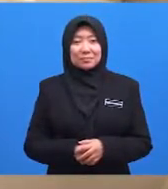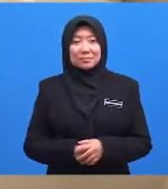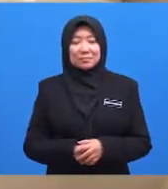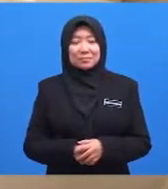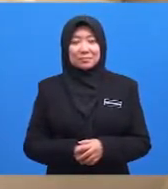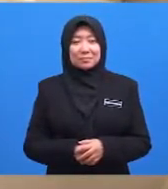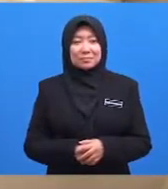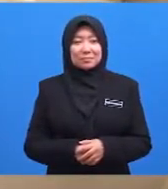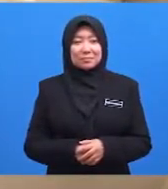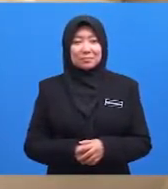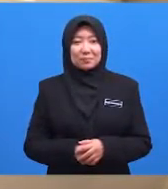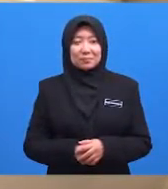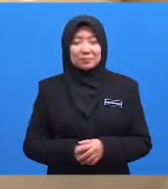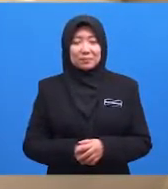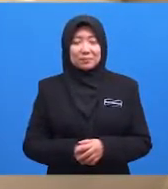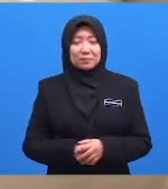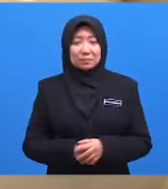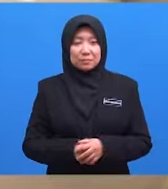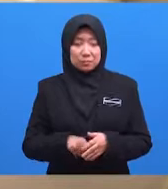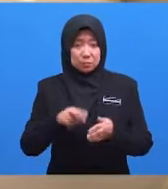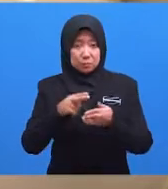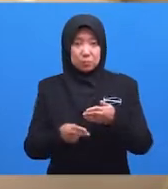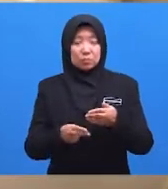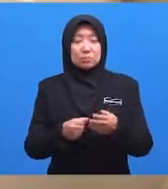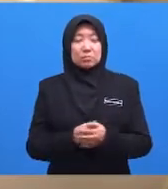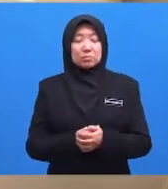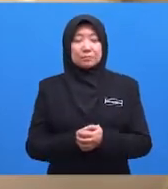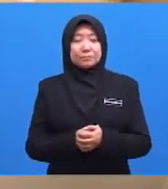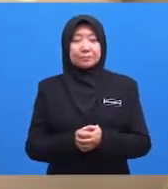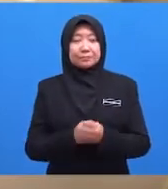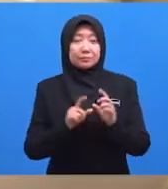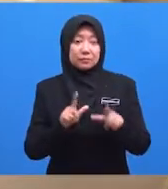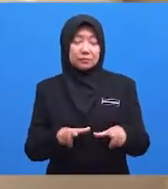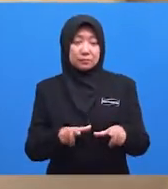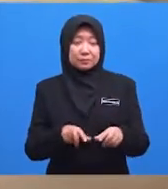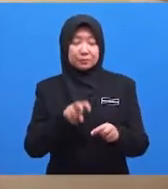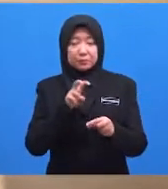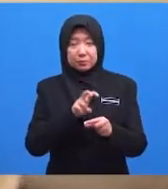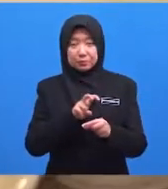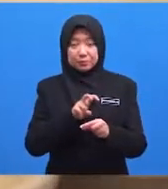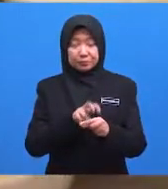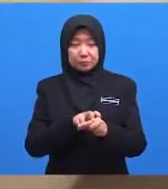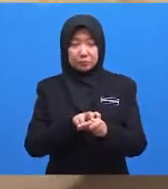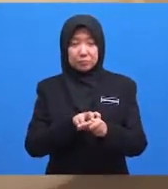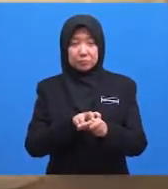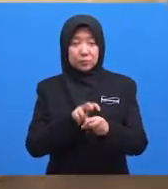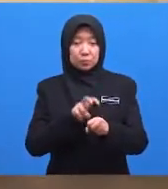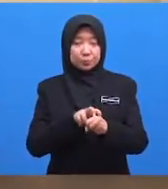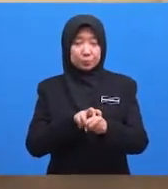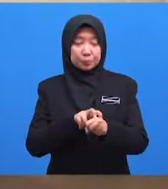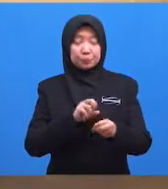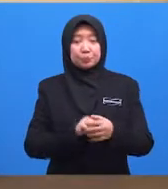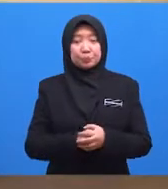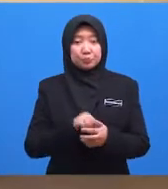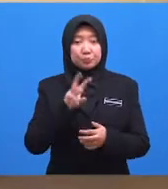Okey. Di hujung ini pula cikgu nak letakkan, ini adalah potato wedges. Potato wedges ni